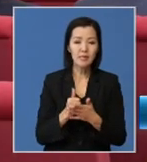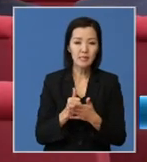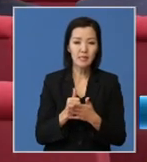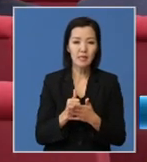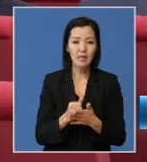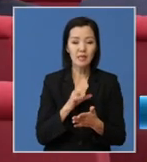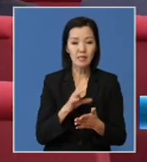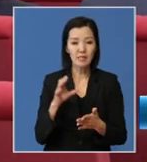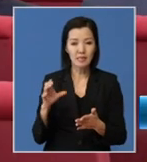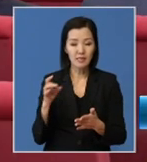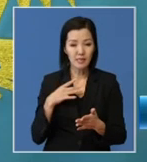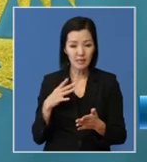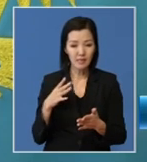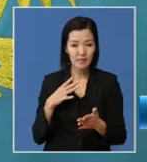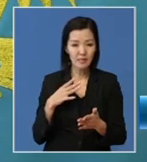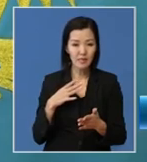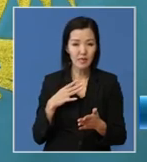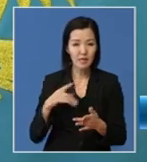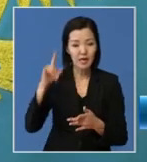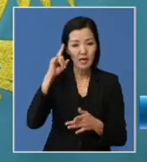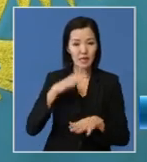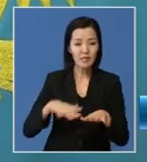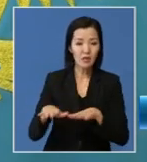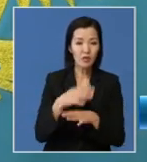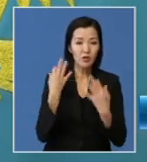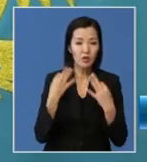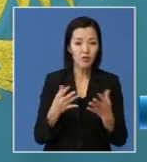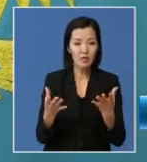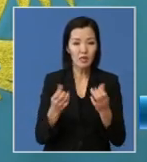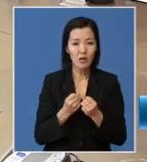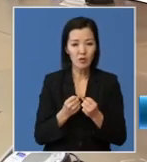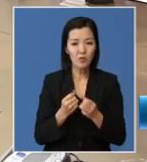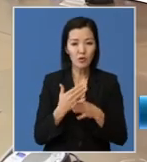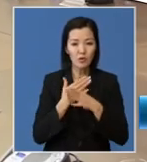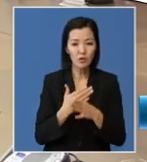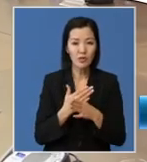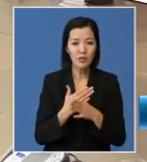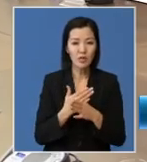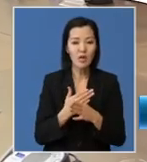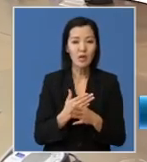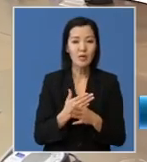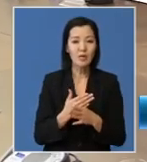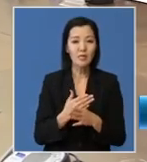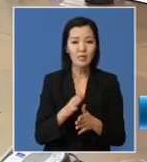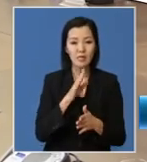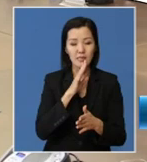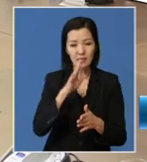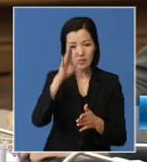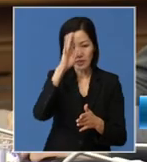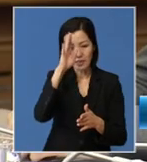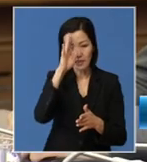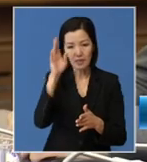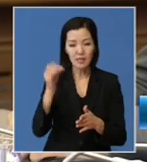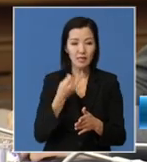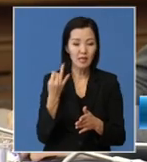кеңес үкіметінің шаңырағын шайқалтты. Қазақ жұртының тәуелсіздік алуына жол ашты. Ал оқиғаның ортасында болған қыз жігіттер тарихтың